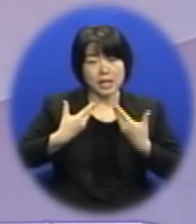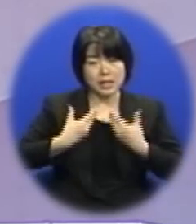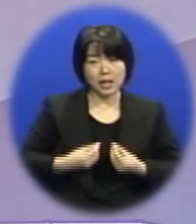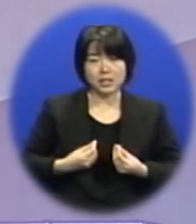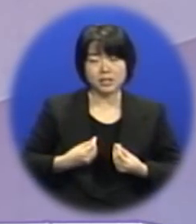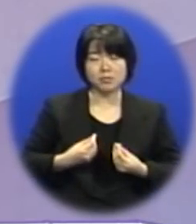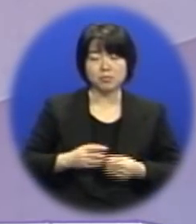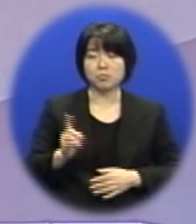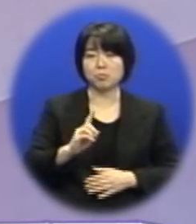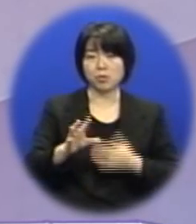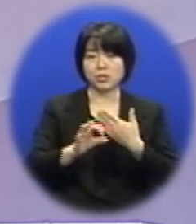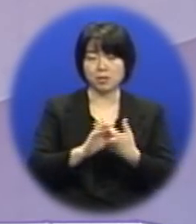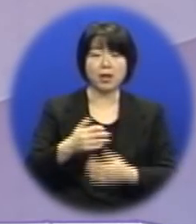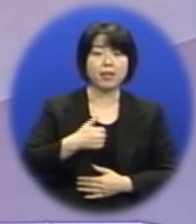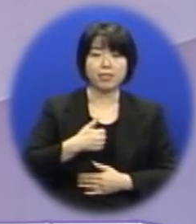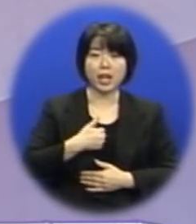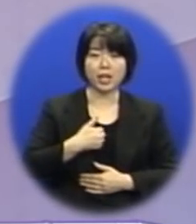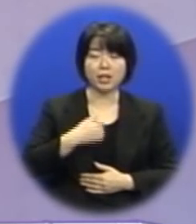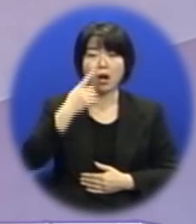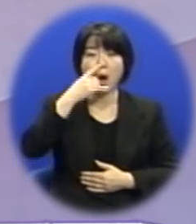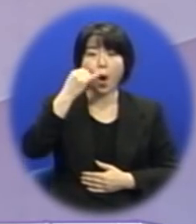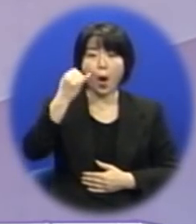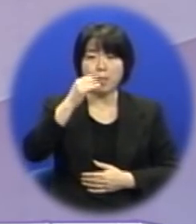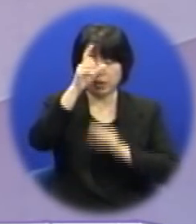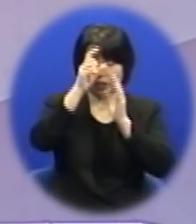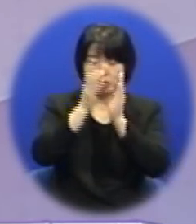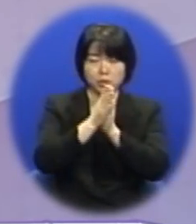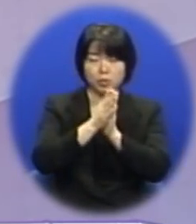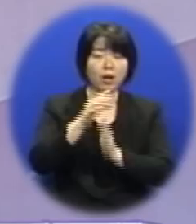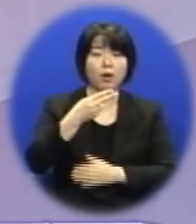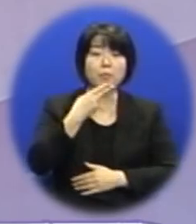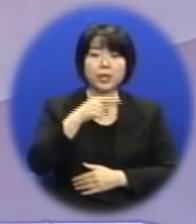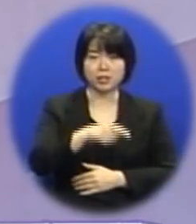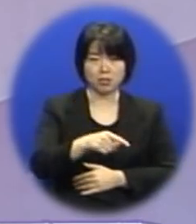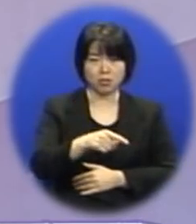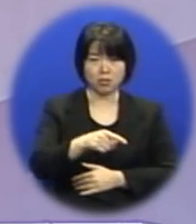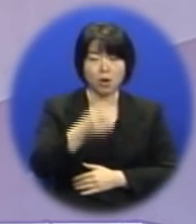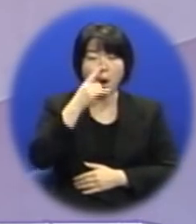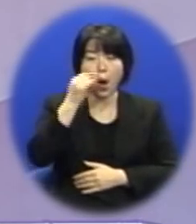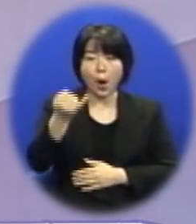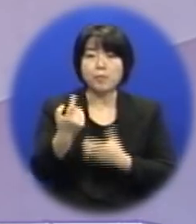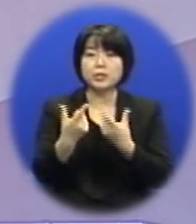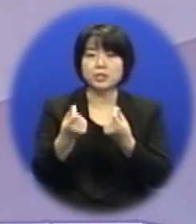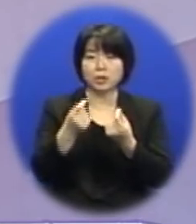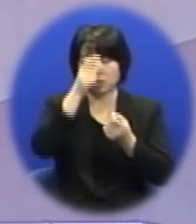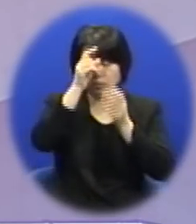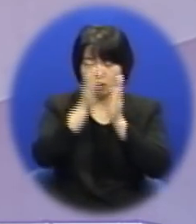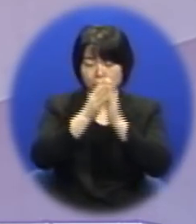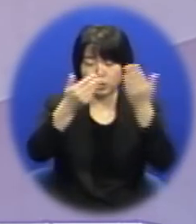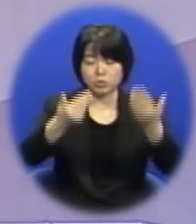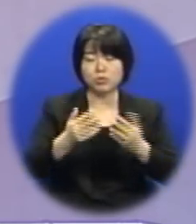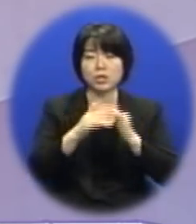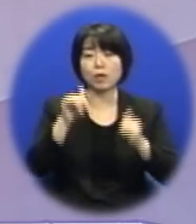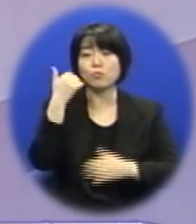것은 내게는 더 이상 어머니의 기도가 없다는 것. 어머니처럼 기도해 줄 사람이 누가